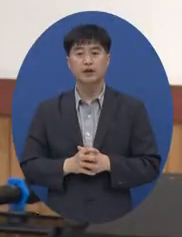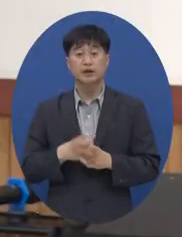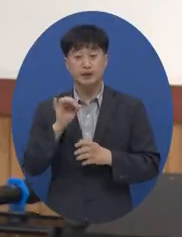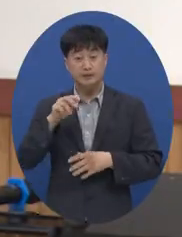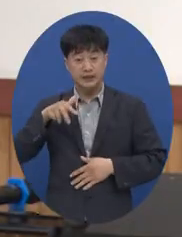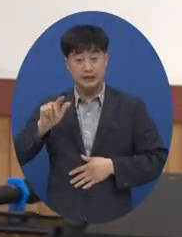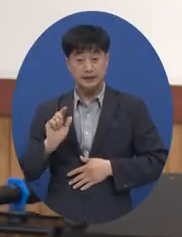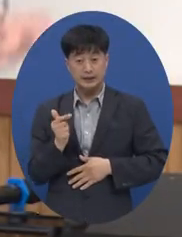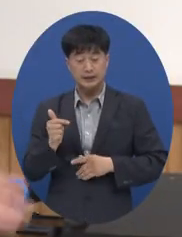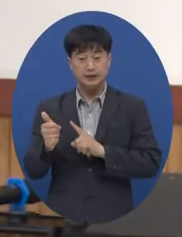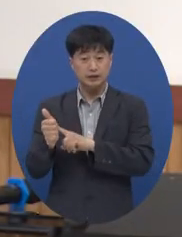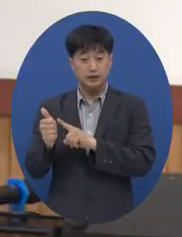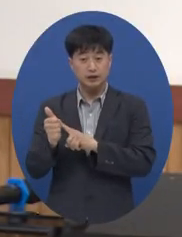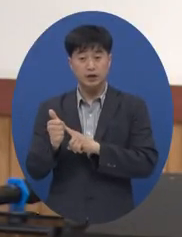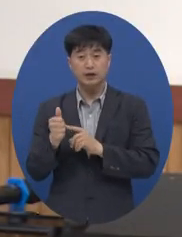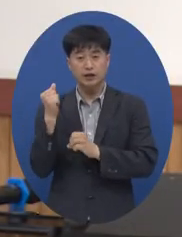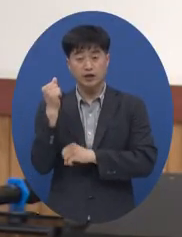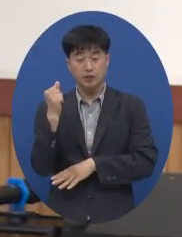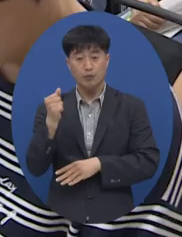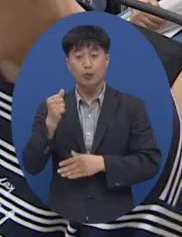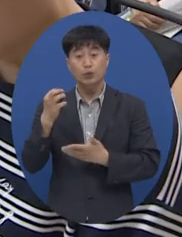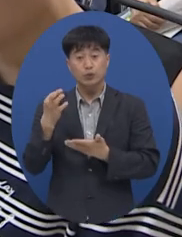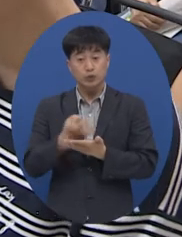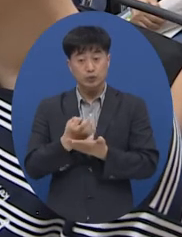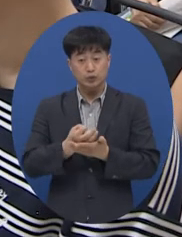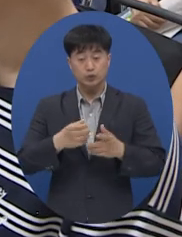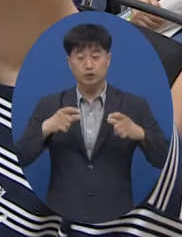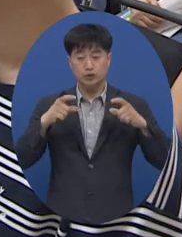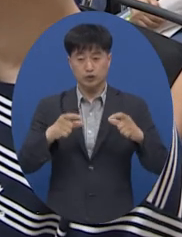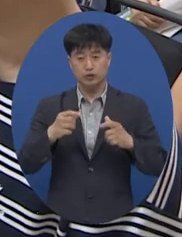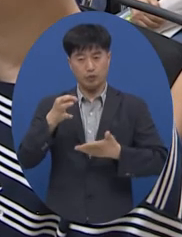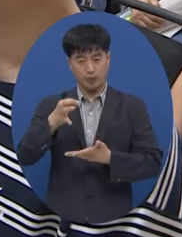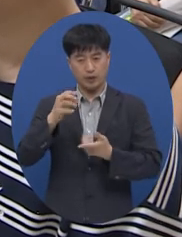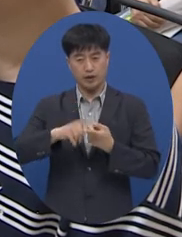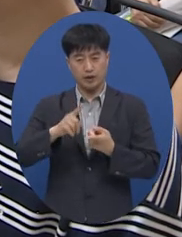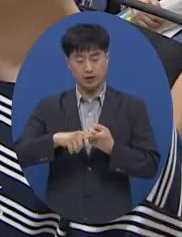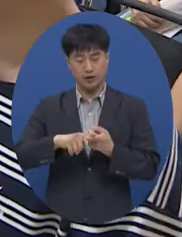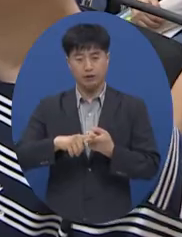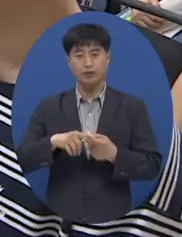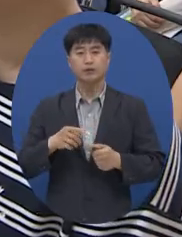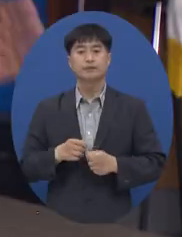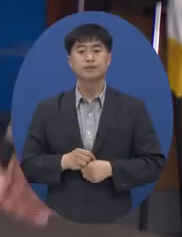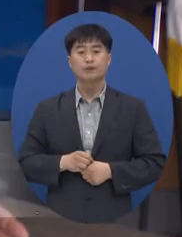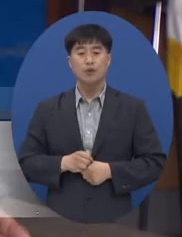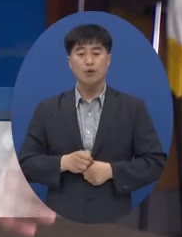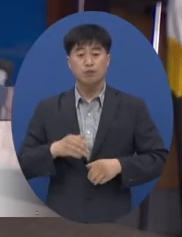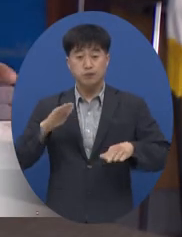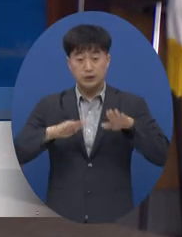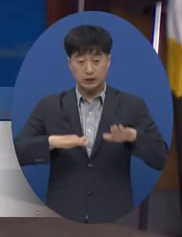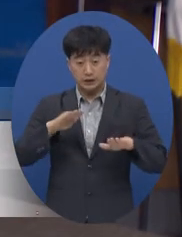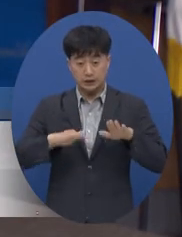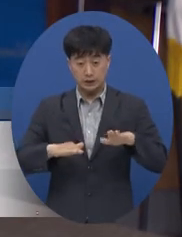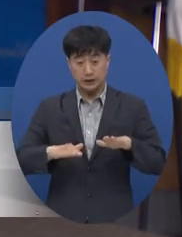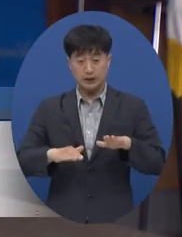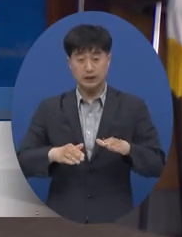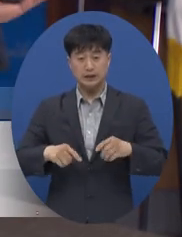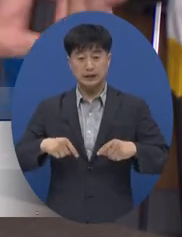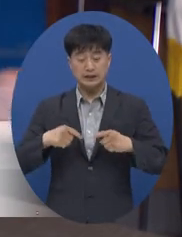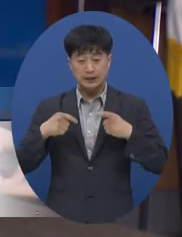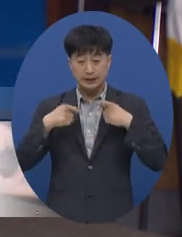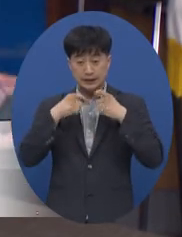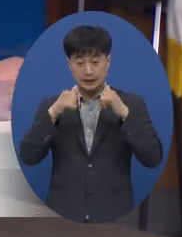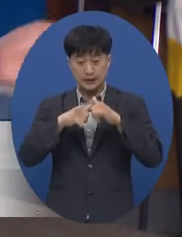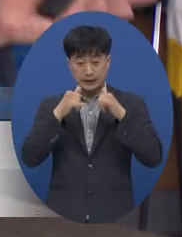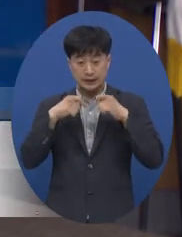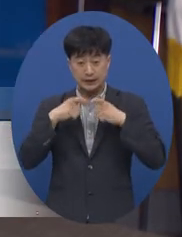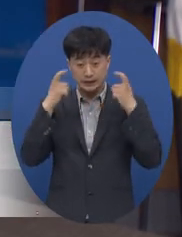정책개발지원단장은 경기도 기본소득 지급수단인 지역화폐를 소개했습니다. 불평등과 불공정, 자영업이 많은 우리나라의